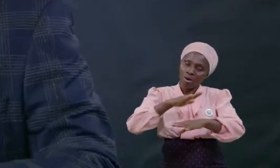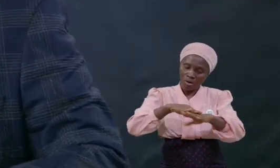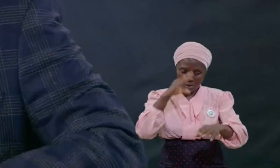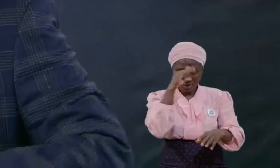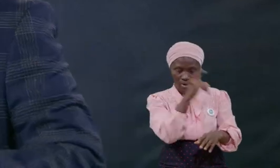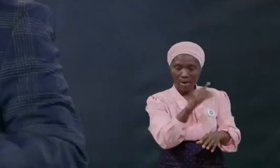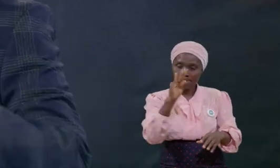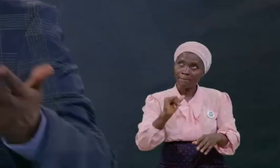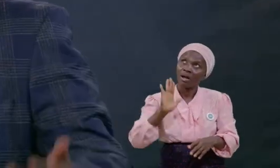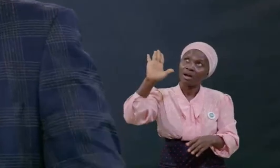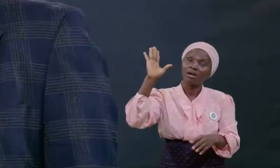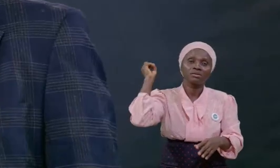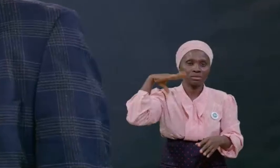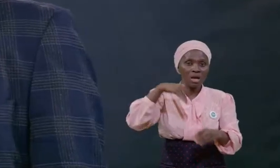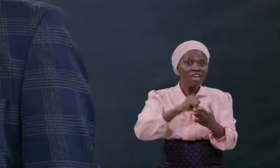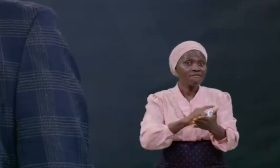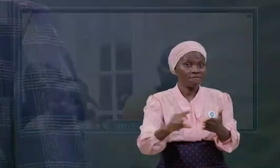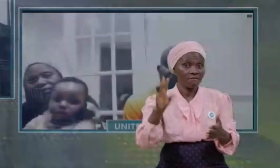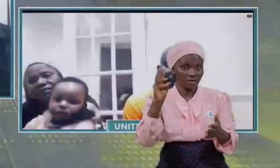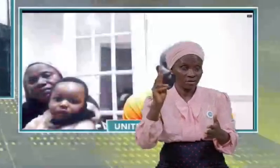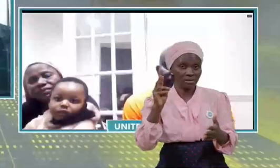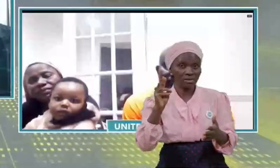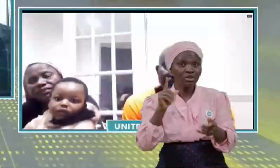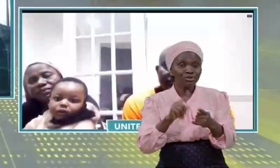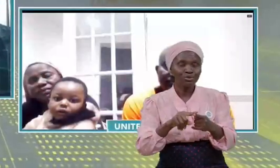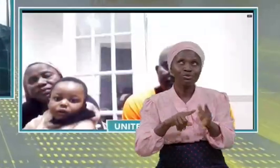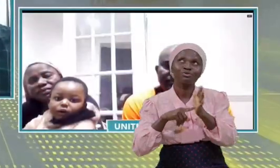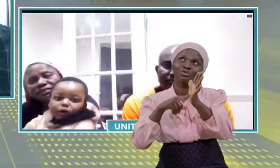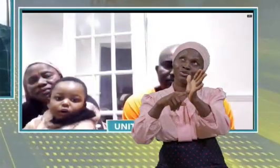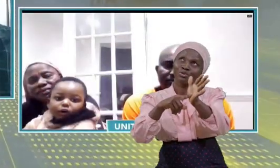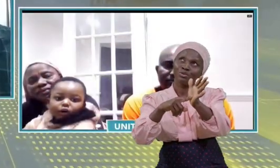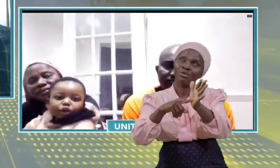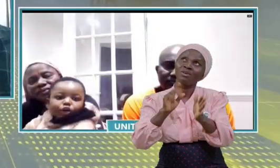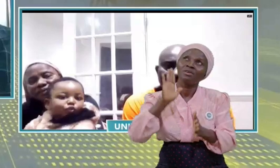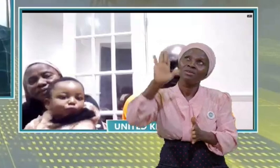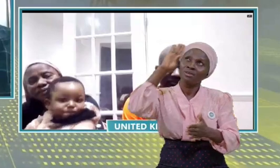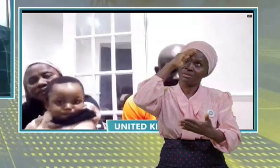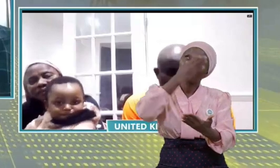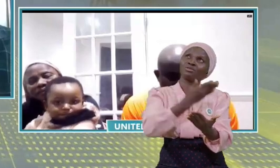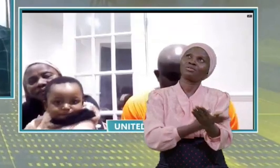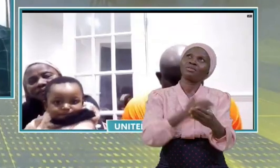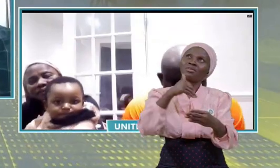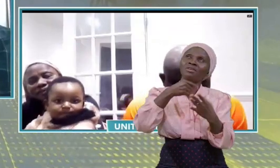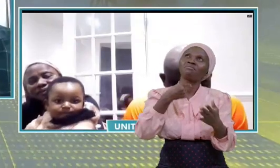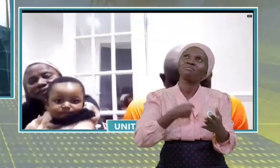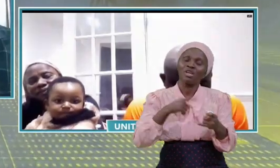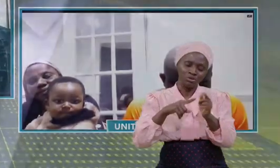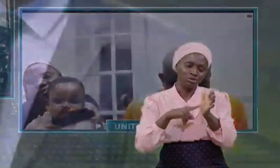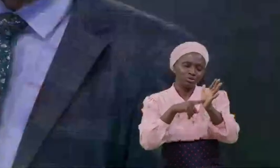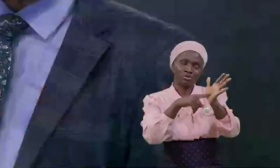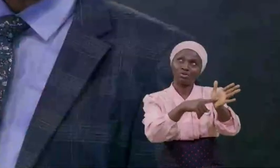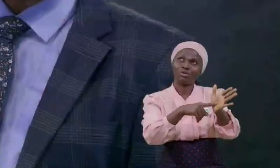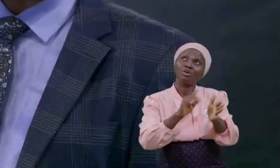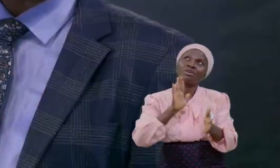Verset 16, de révéler en moi son fils. De révéler en moi son fils.